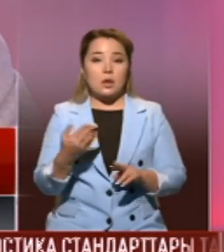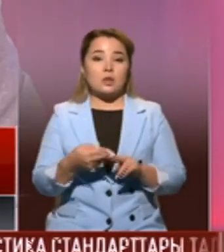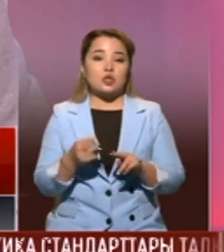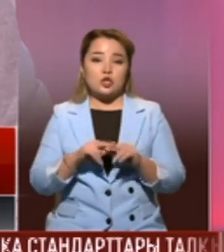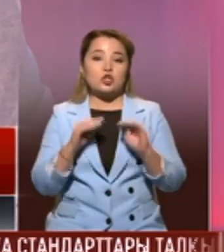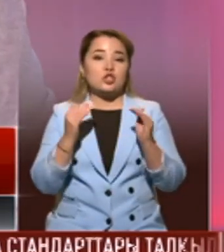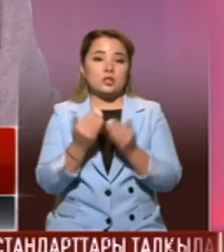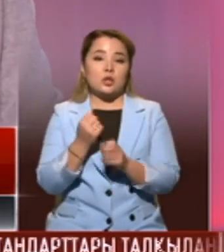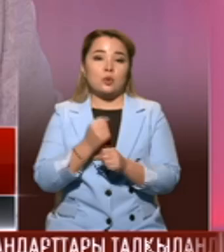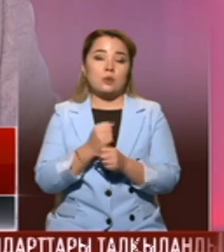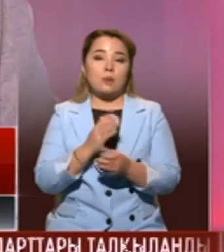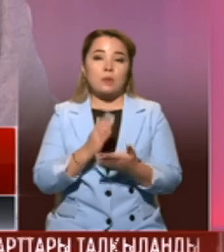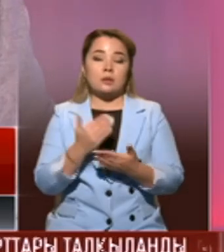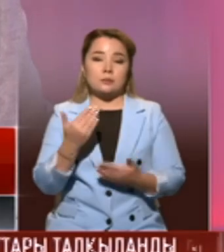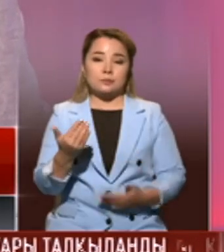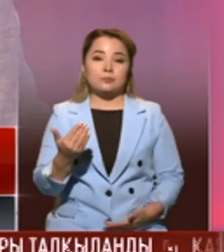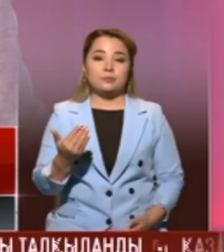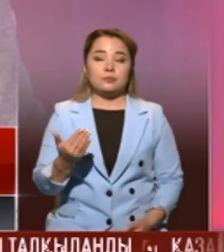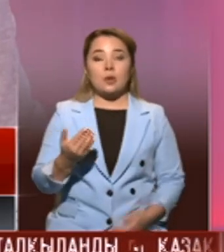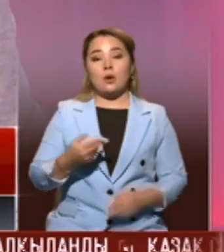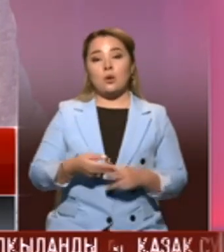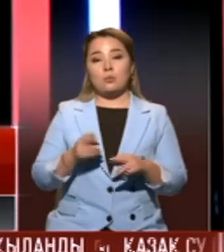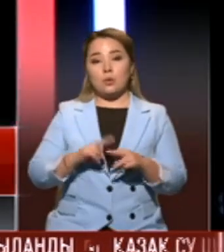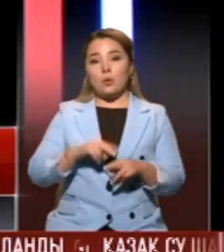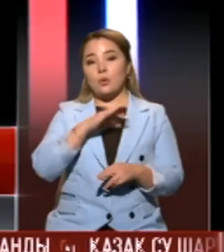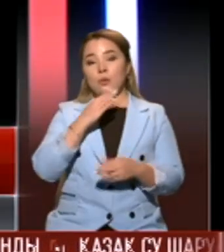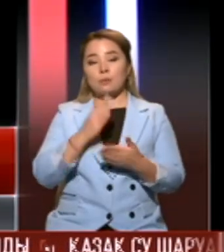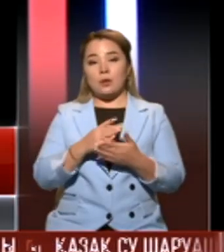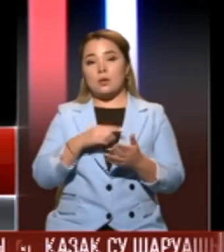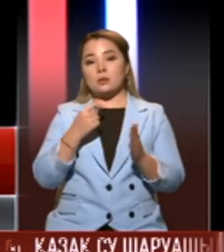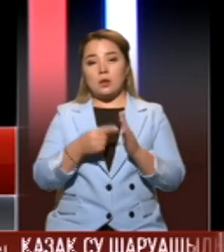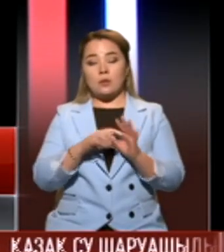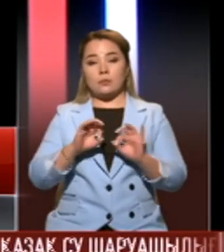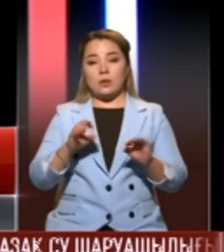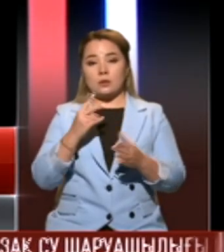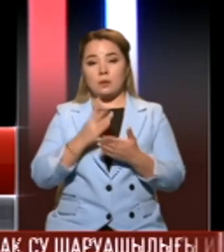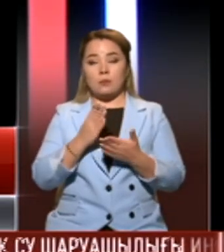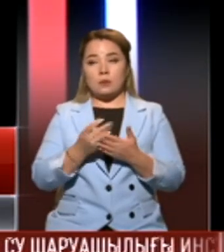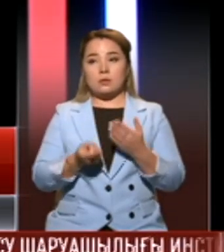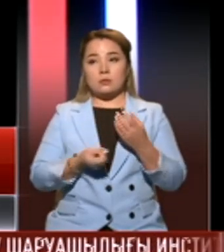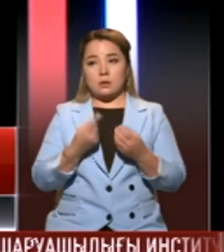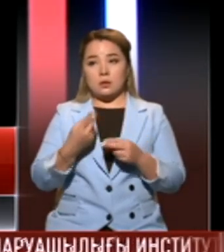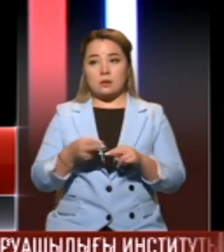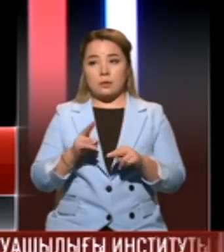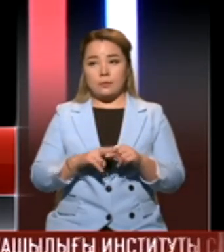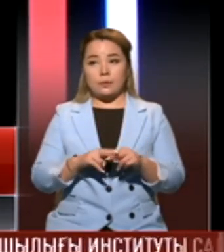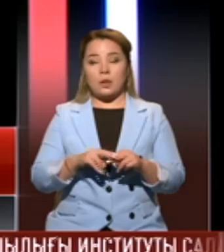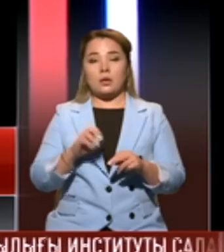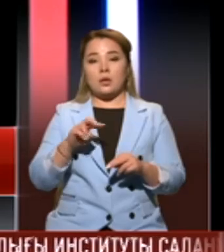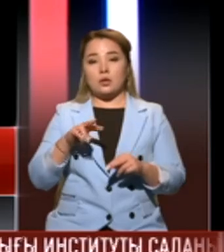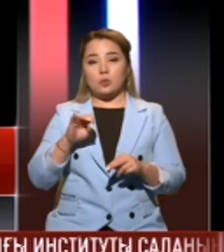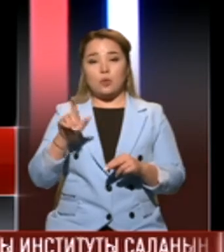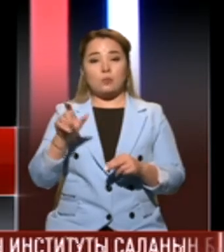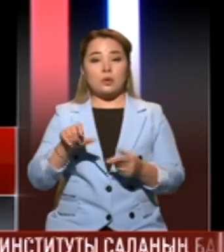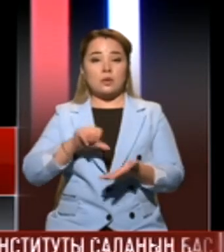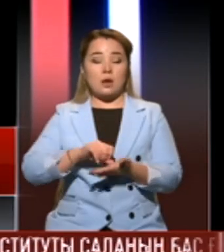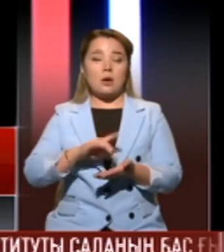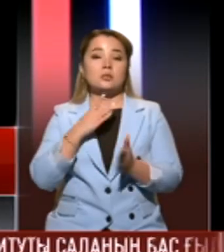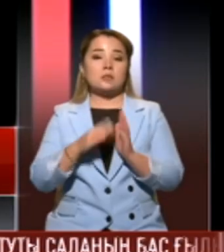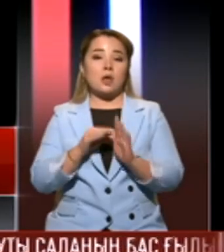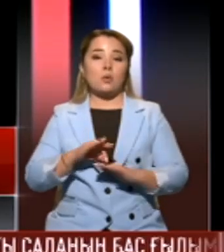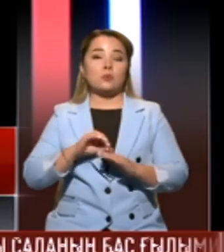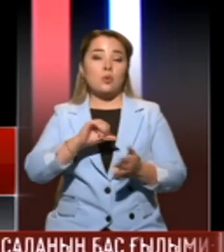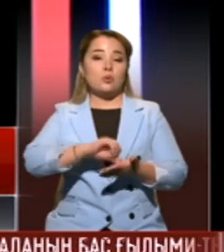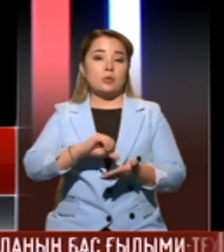жаңағы шектеулер қойып жатады. Бұл жаңағы көп өрескелдіктердің бірі ғой. Негізі Елнұр мырза, сайлау учаскесі ол